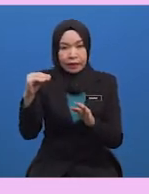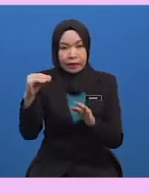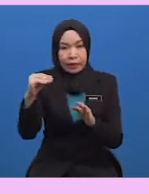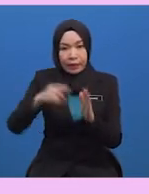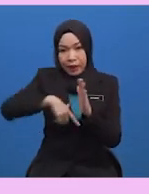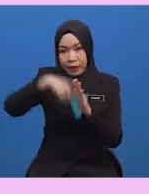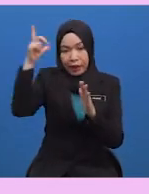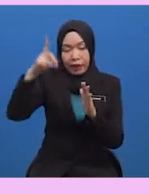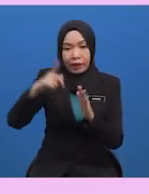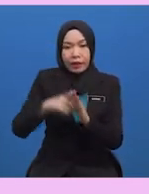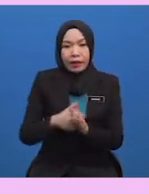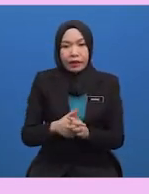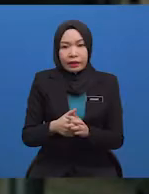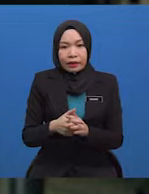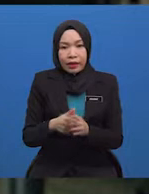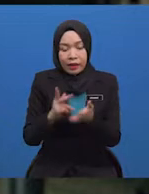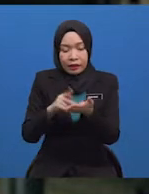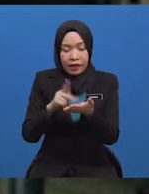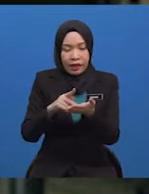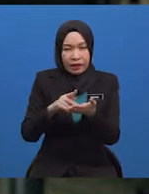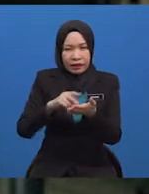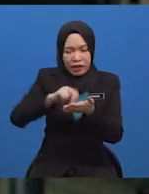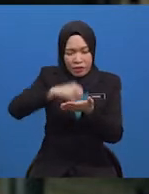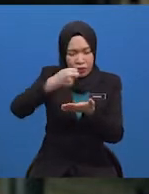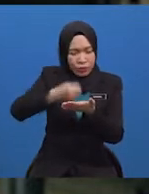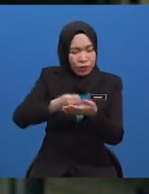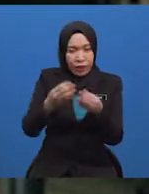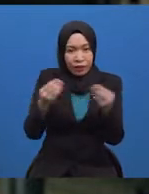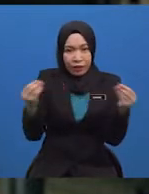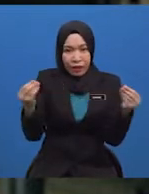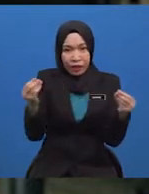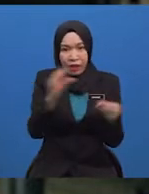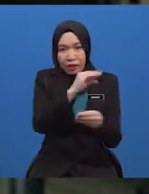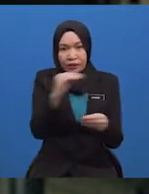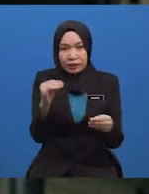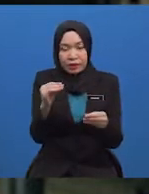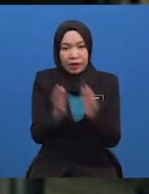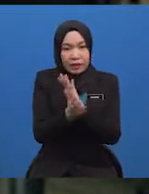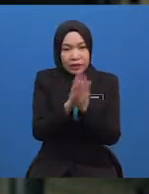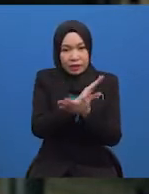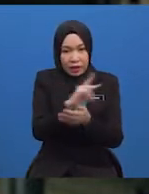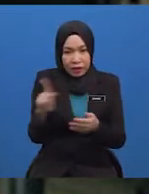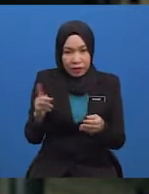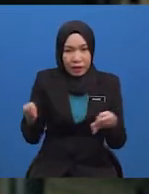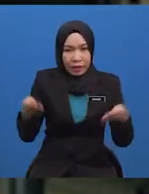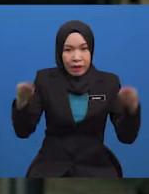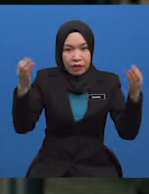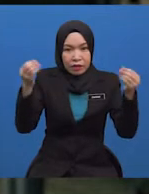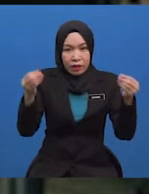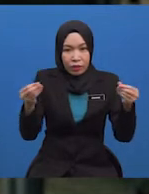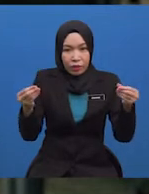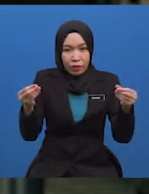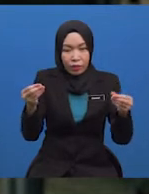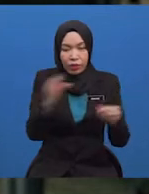juga kadar hakisan tanah. Keadaan ini boleh menyebabkan banjir lumpur yang akan membawa